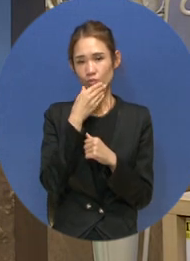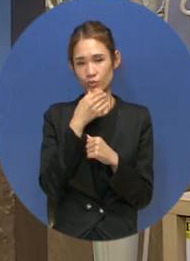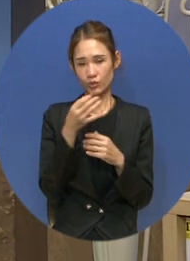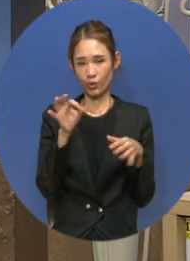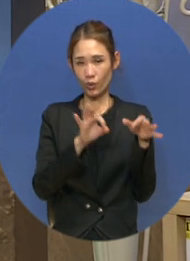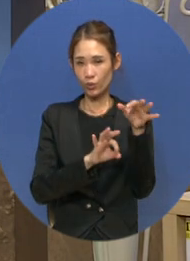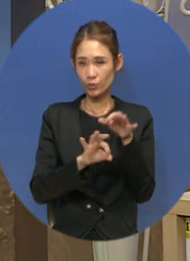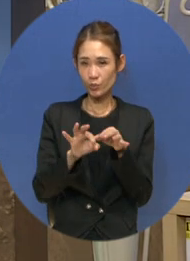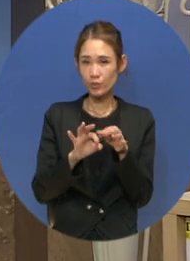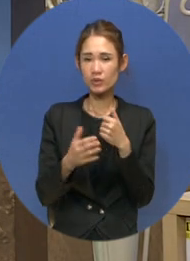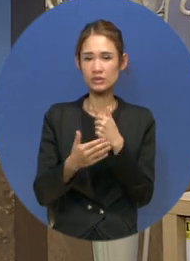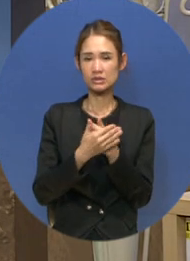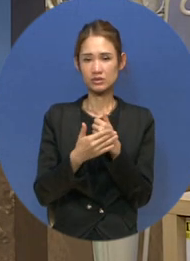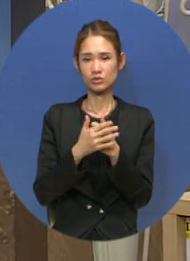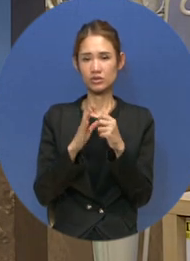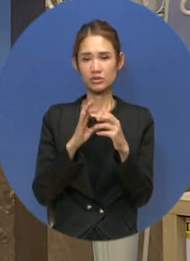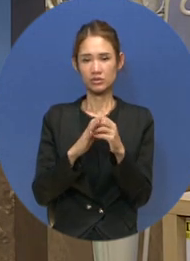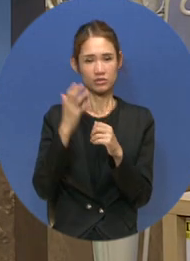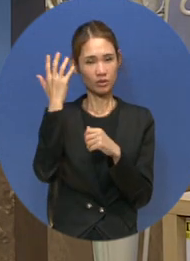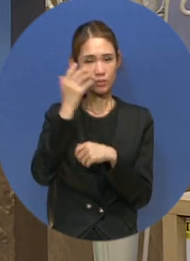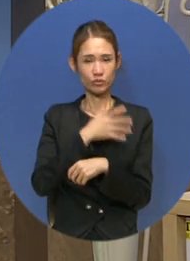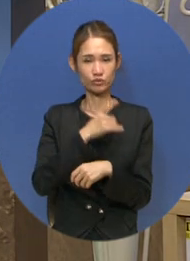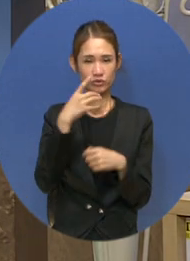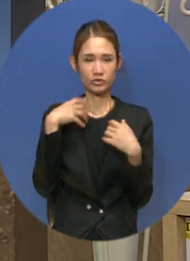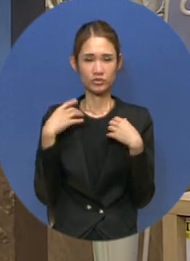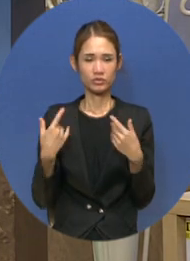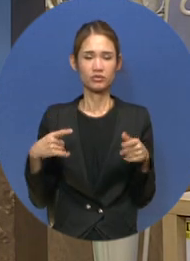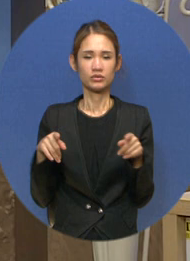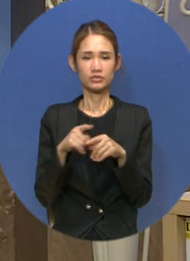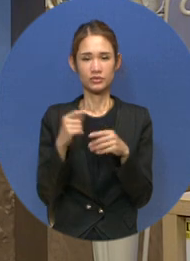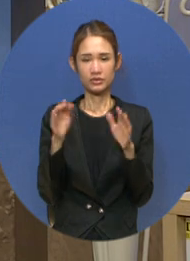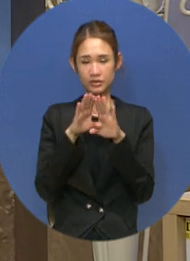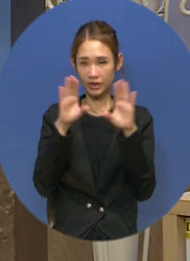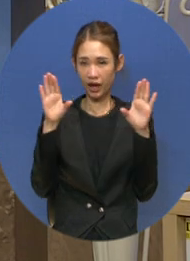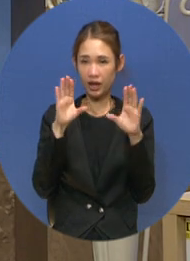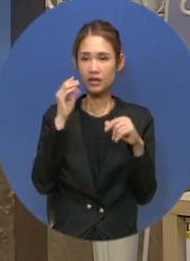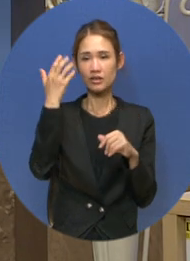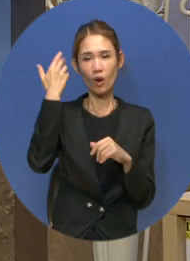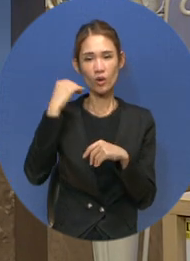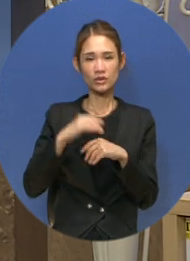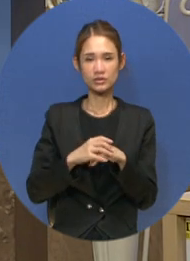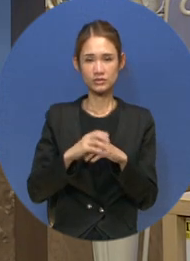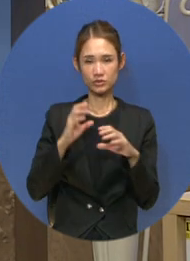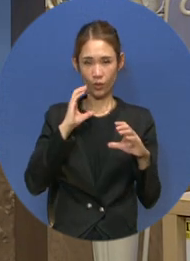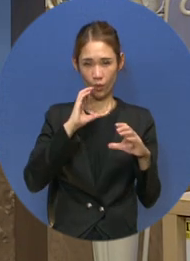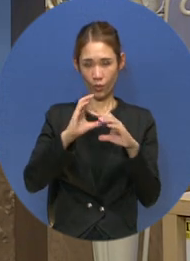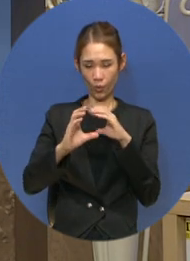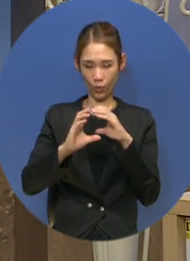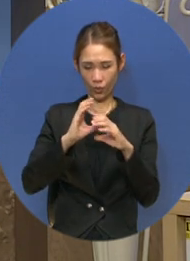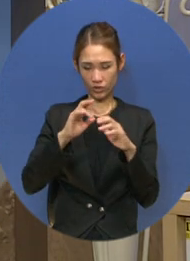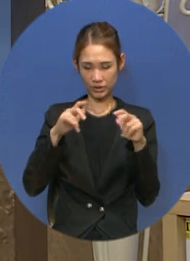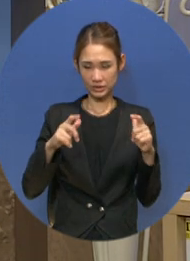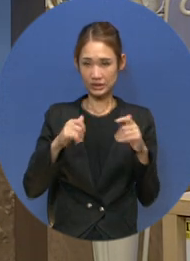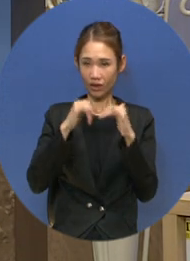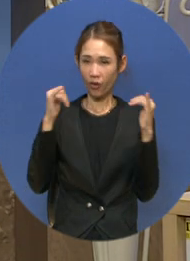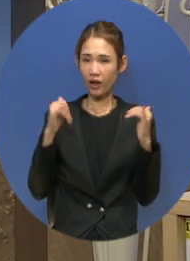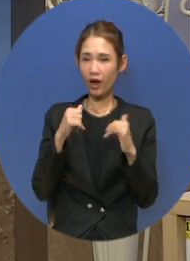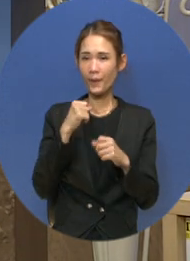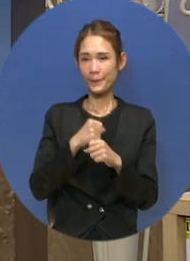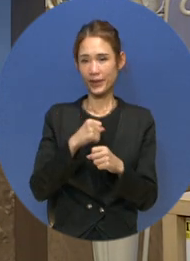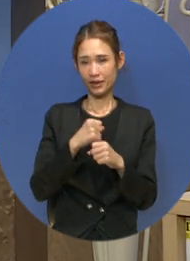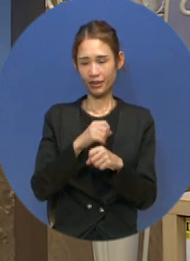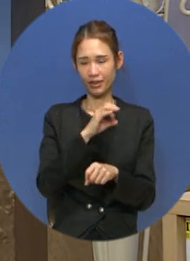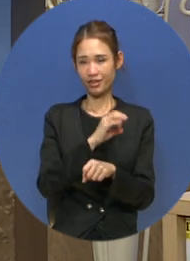공동모금회의 지원으로 네. 영등포구청과 함께 탁트인 영등포 소통 지역사회 만들기 네. 사업을 네. 앞서서 또 간략하게 네.